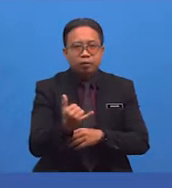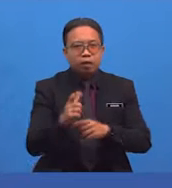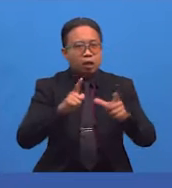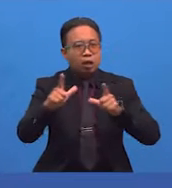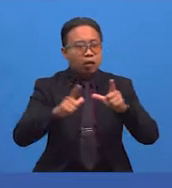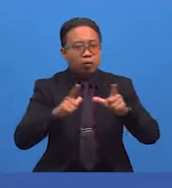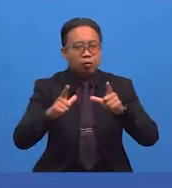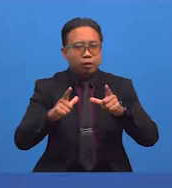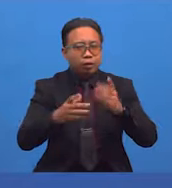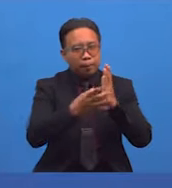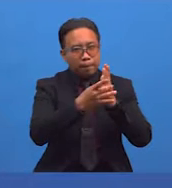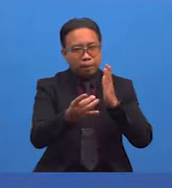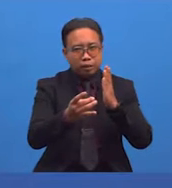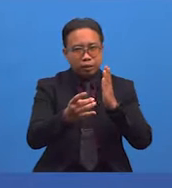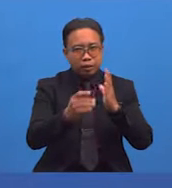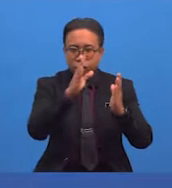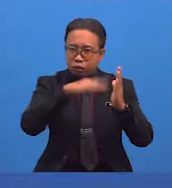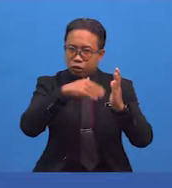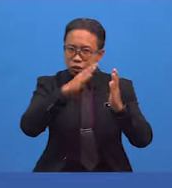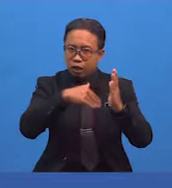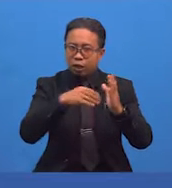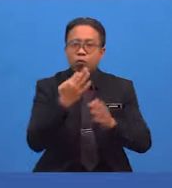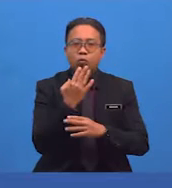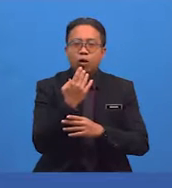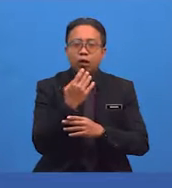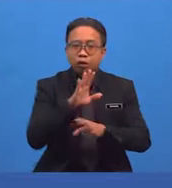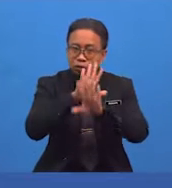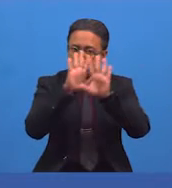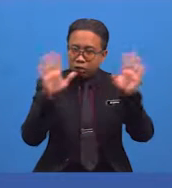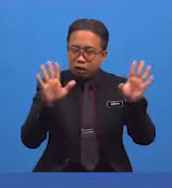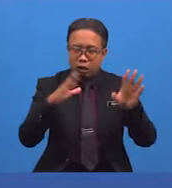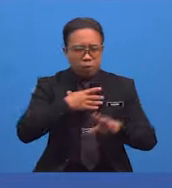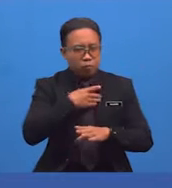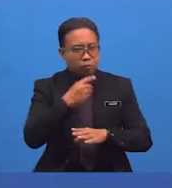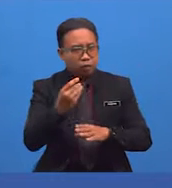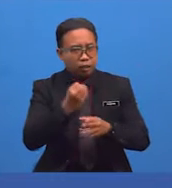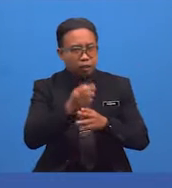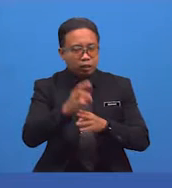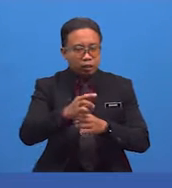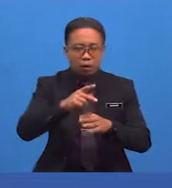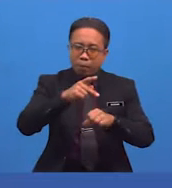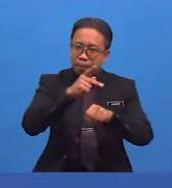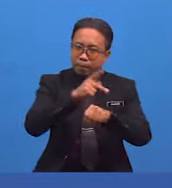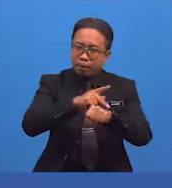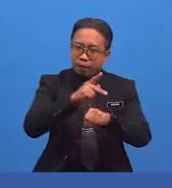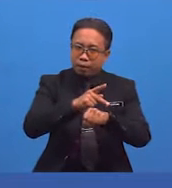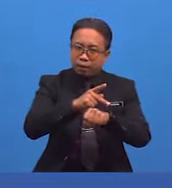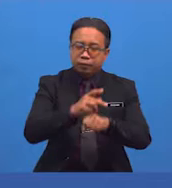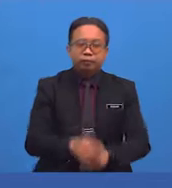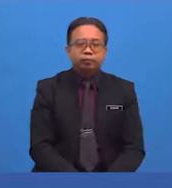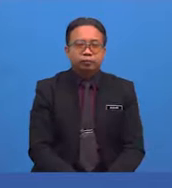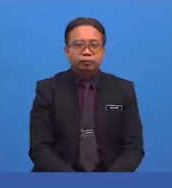mengapa lori tangki minyak dicat dengan warna cerah seperti putih atau perak?